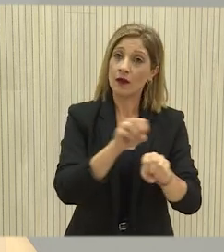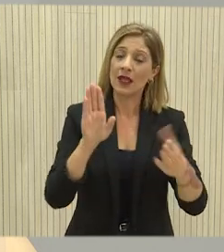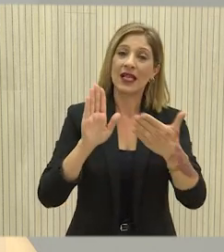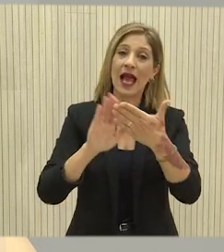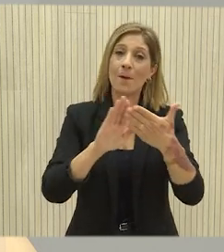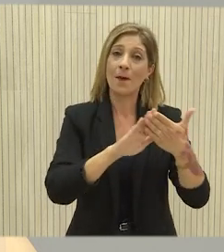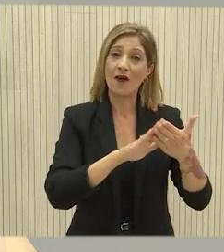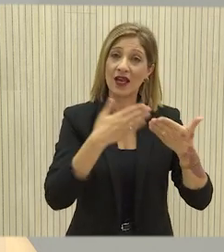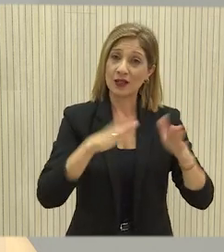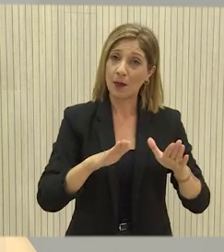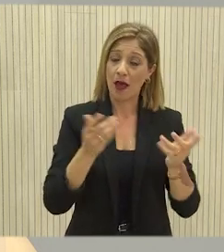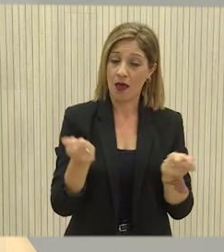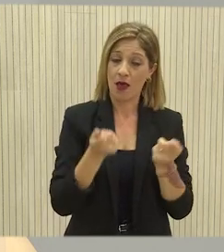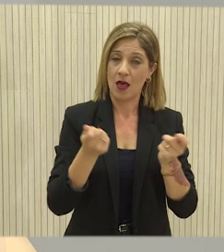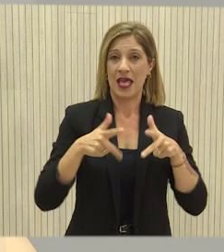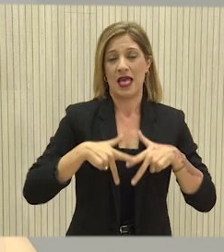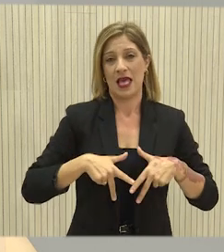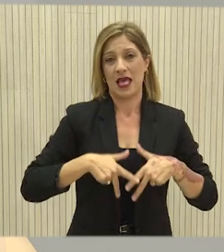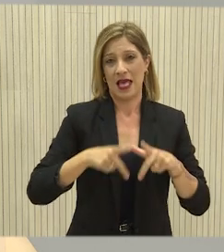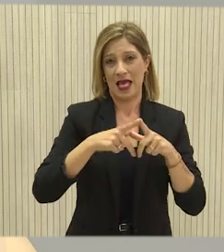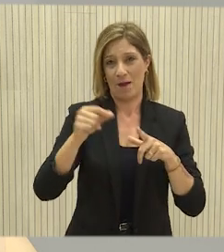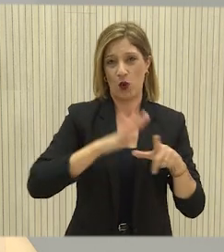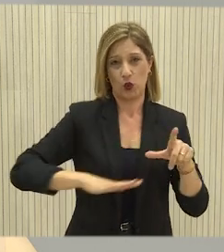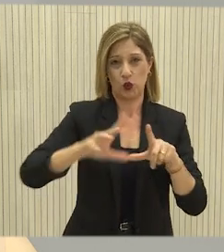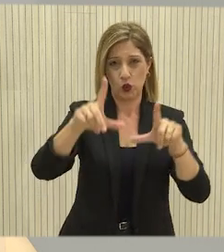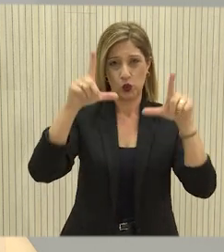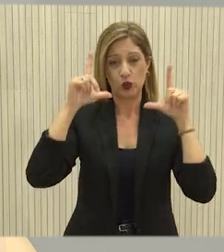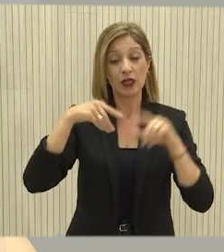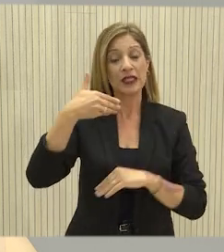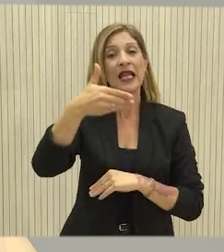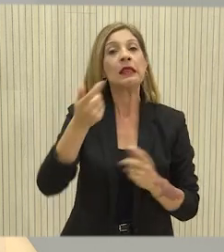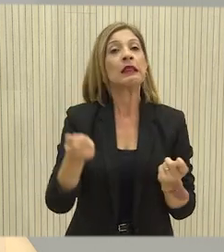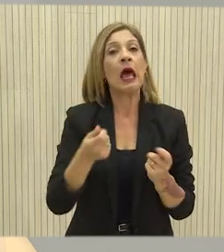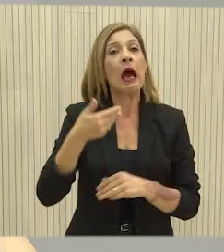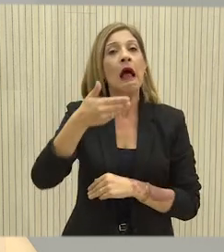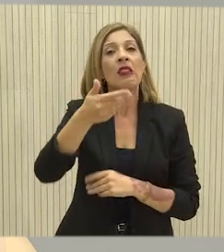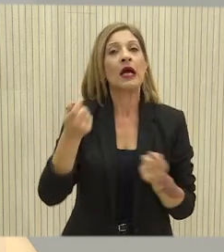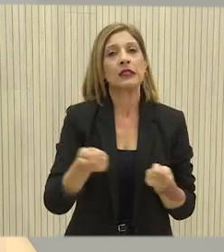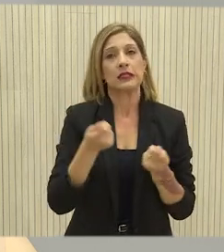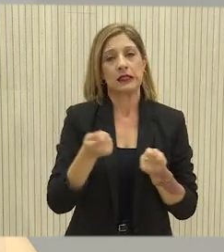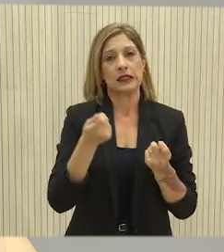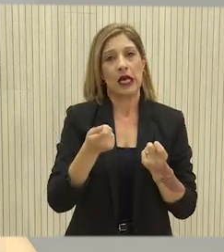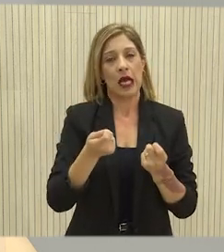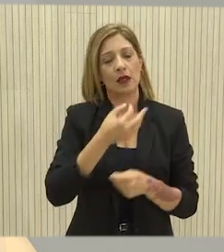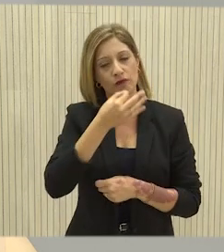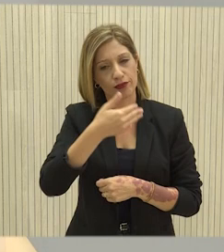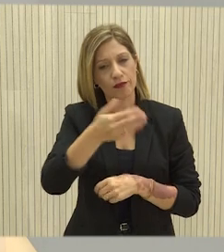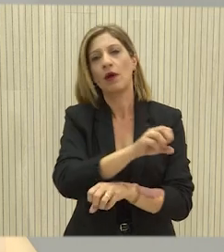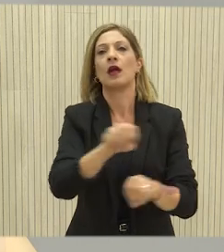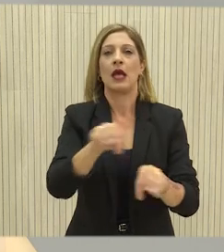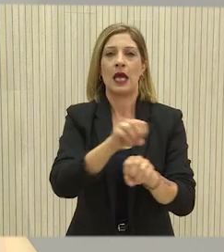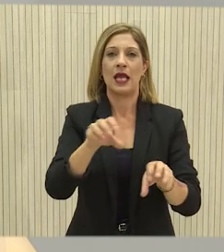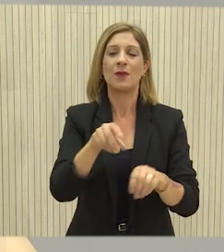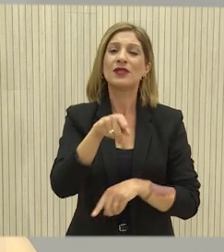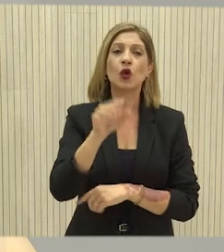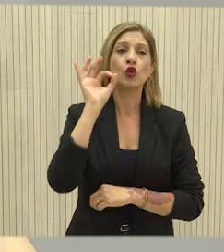επαφές που πραγματοποιεί η Κυπριακή Δημοκρατία, αλλά και τις επόμενες ενέργειες που πρόκειται να αναλυφθούν προς περαιτέρω προώθηση